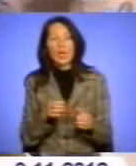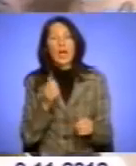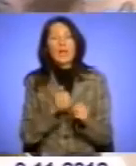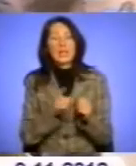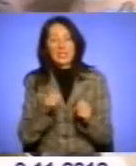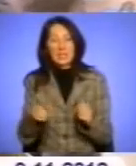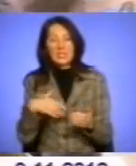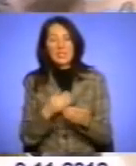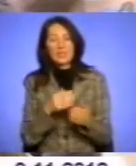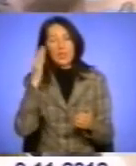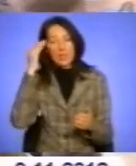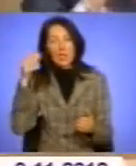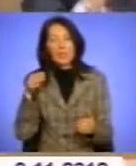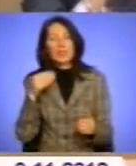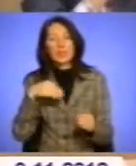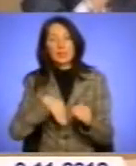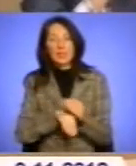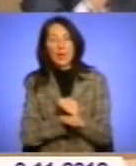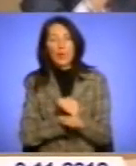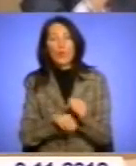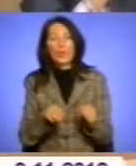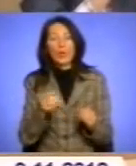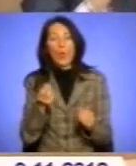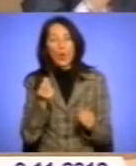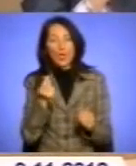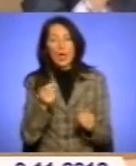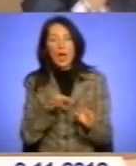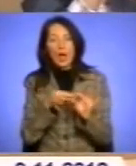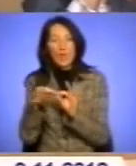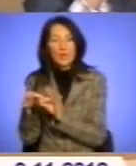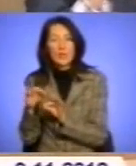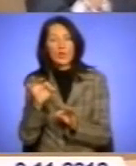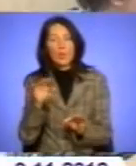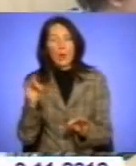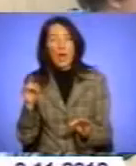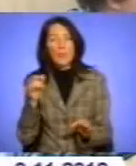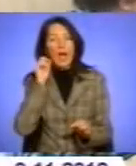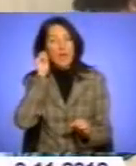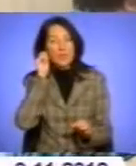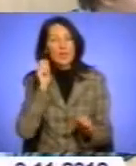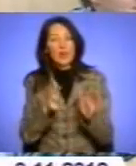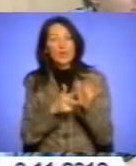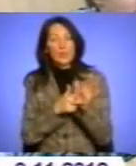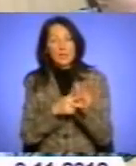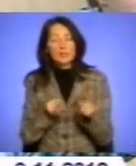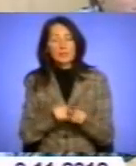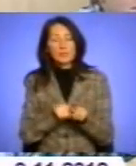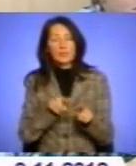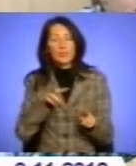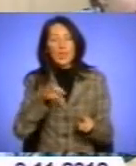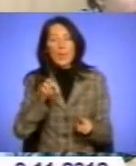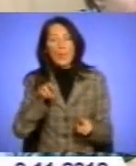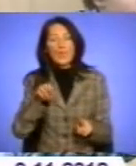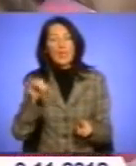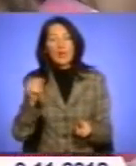Найчастіше свій талант закопують у грошах, вислів Олександра Перлюка. А вік восьмикласників такий, де мотивація відіграє важливу роль,